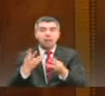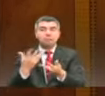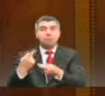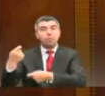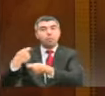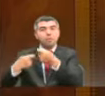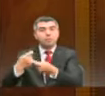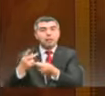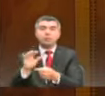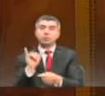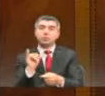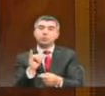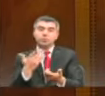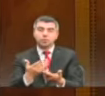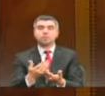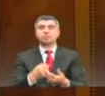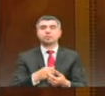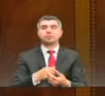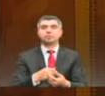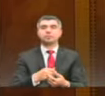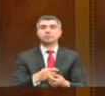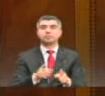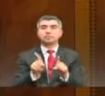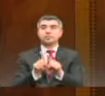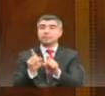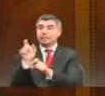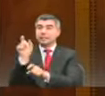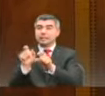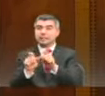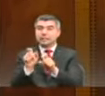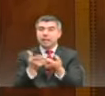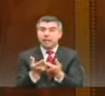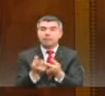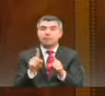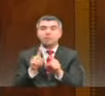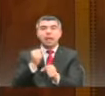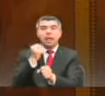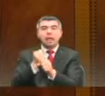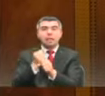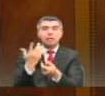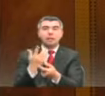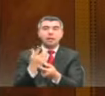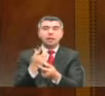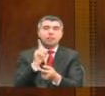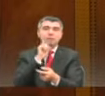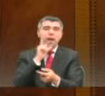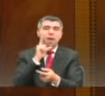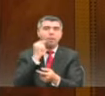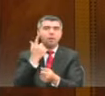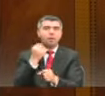جديدة، تحسين ظروف عيش وظروف اشتغال الحرفيات